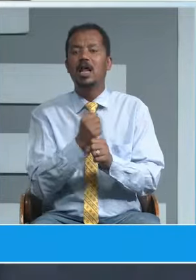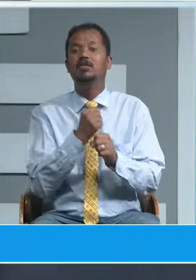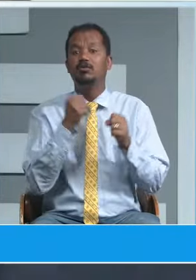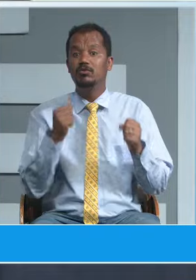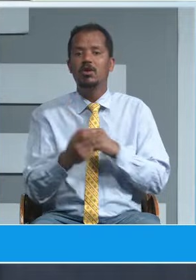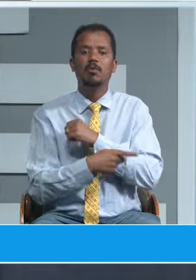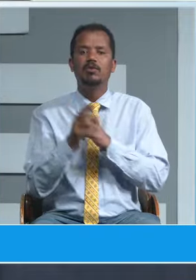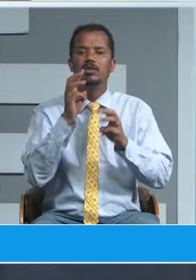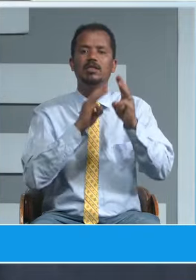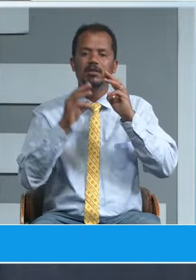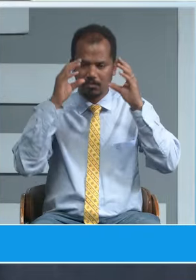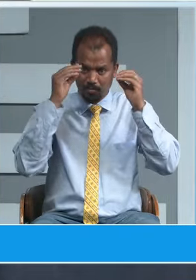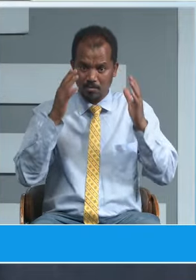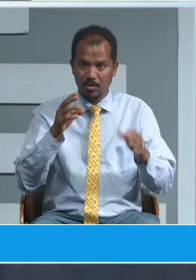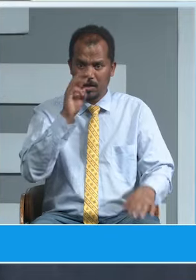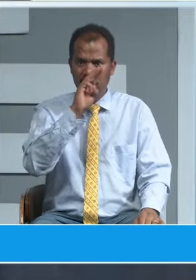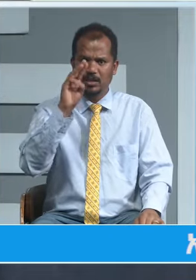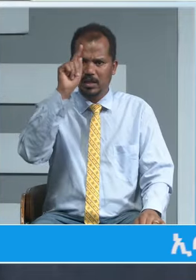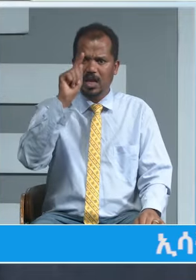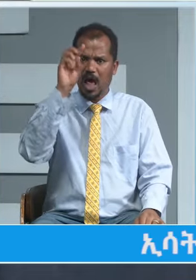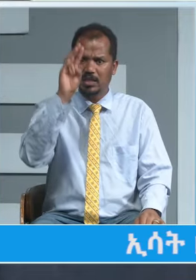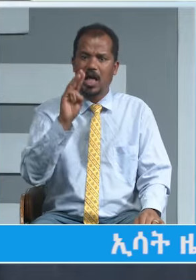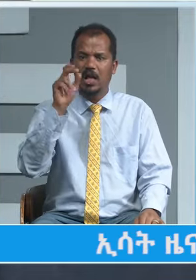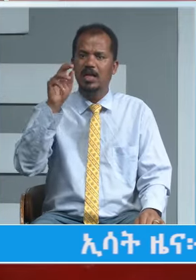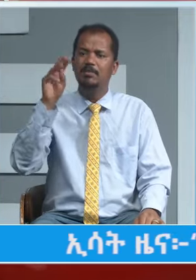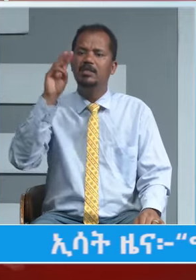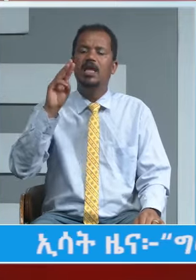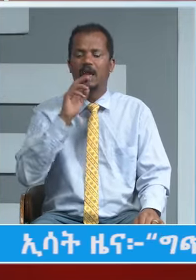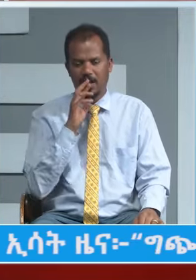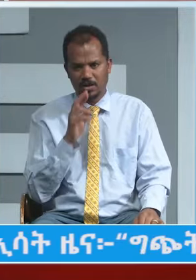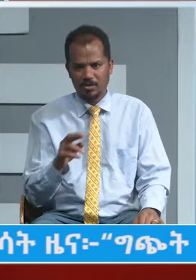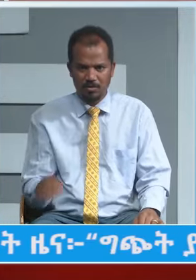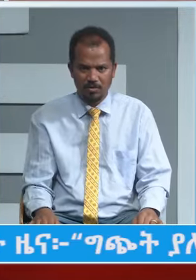ሊሰሩ እንደሚችሉ የፖለቲካል ሳይንስ ምሁሩ ሲናሳ ደምሴ ናቸው።